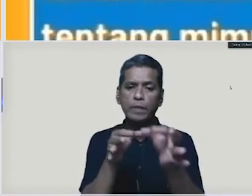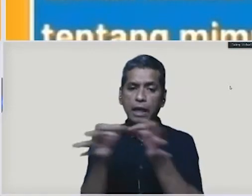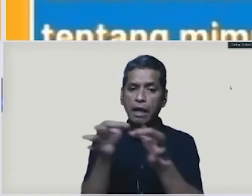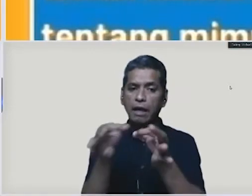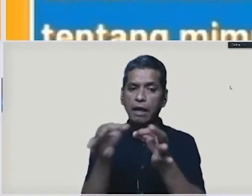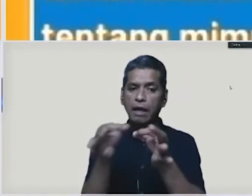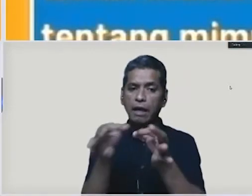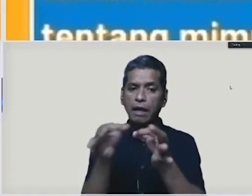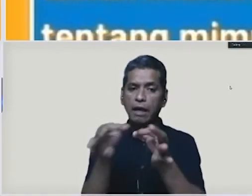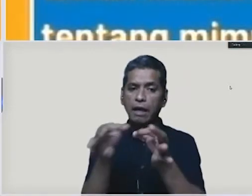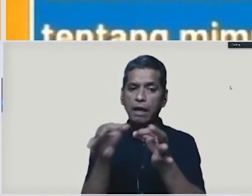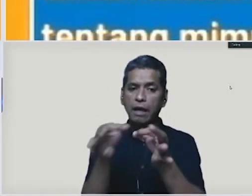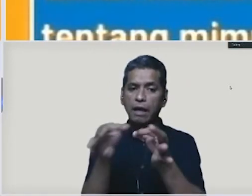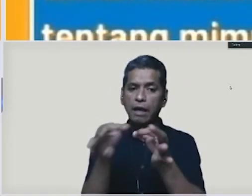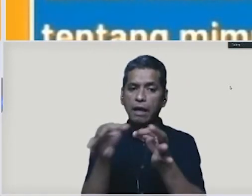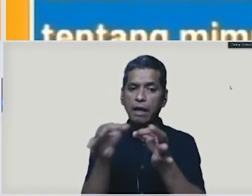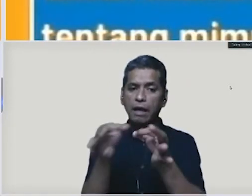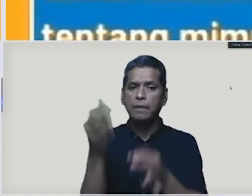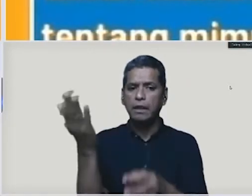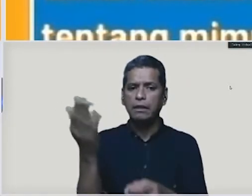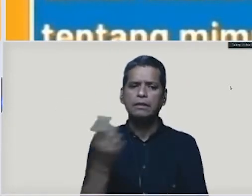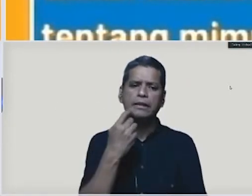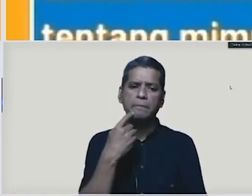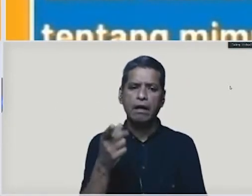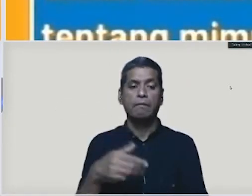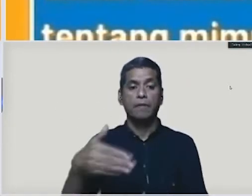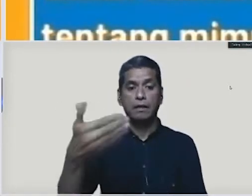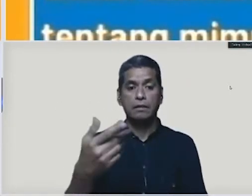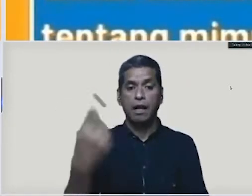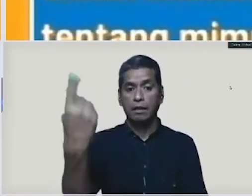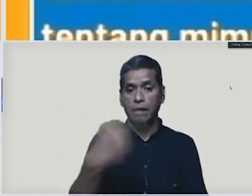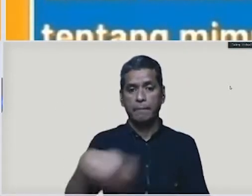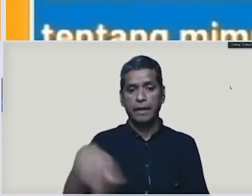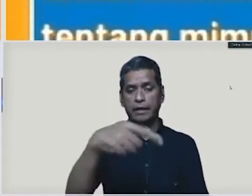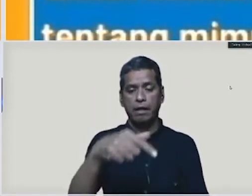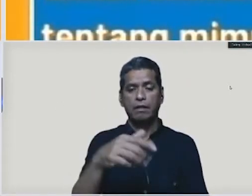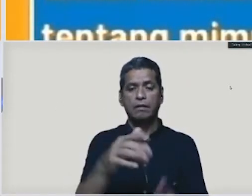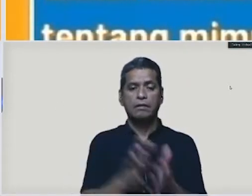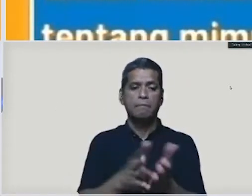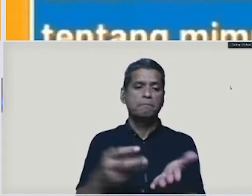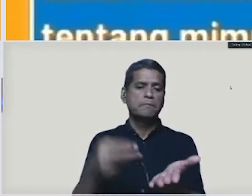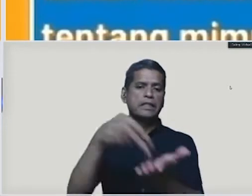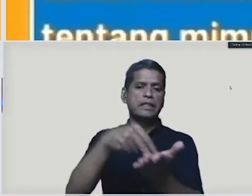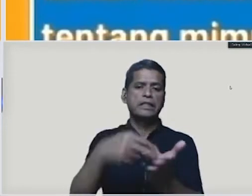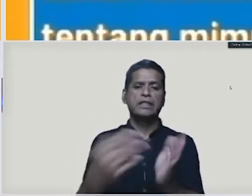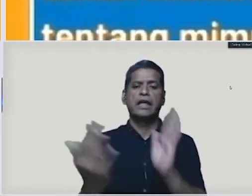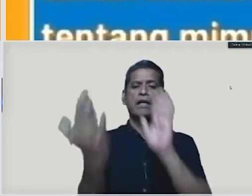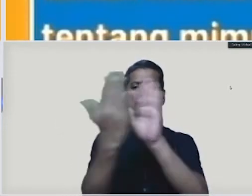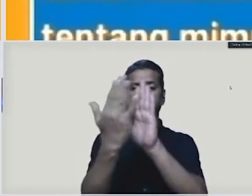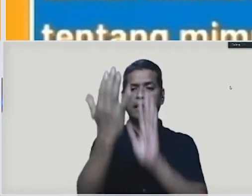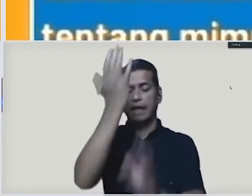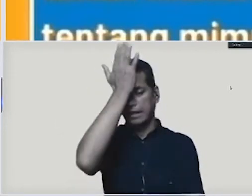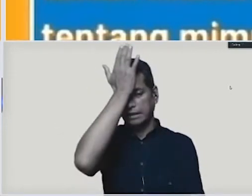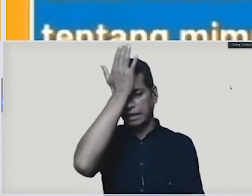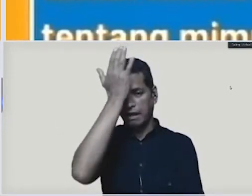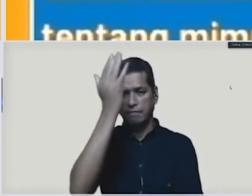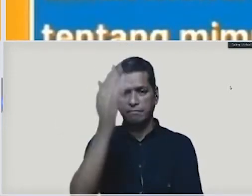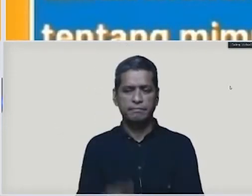Raja saudara Raja memanggil tokoh-tokoh terhebatnya